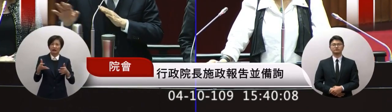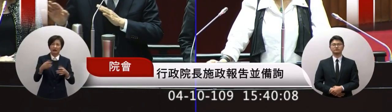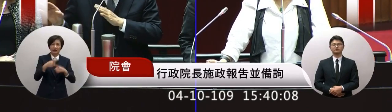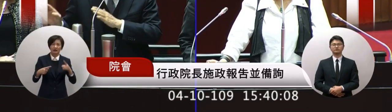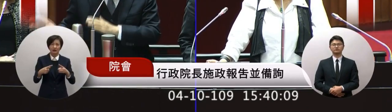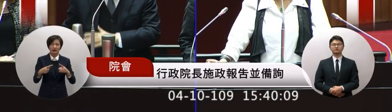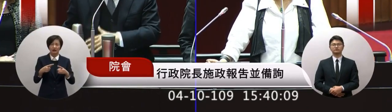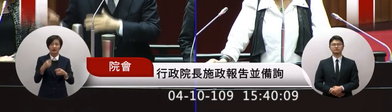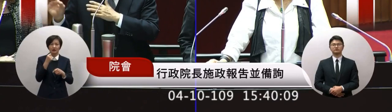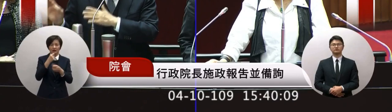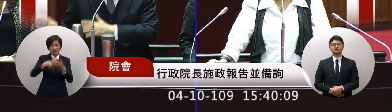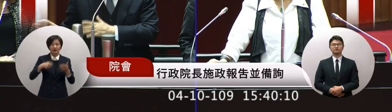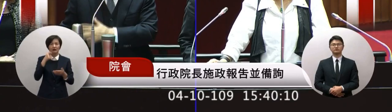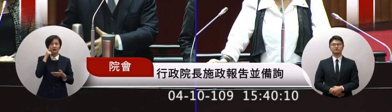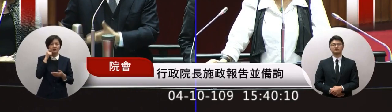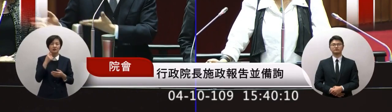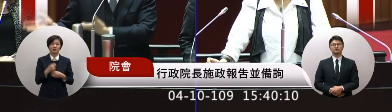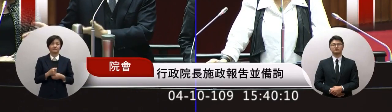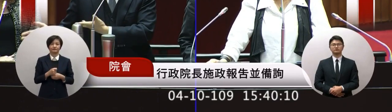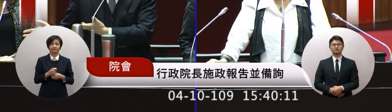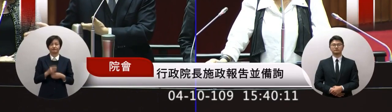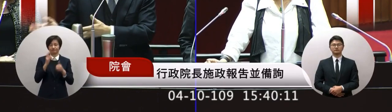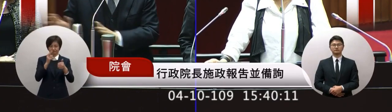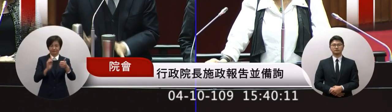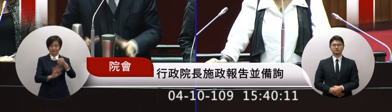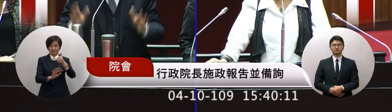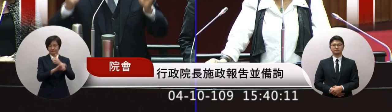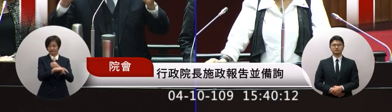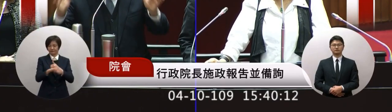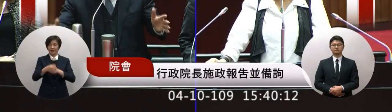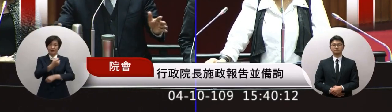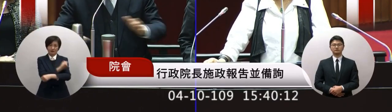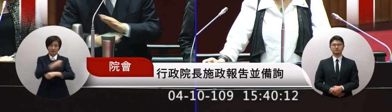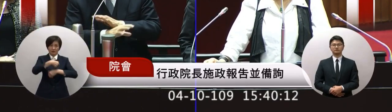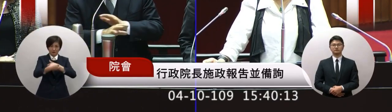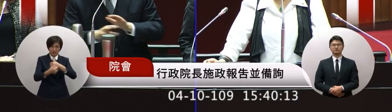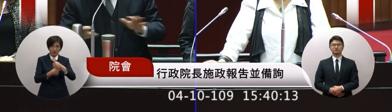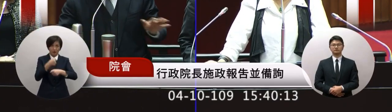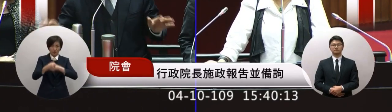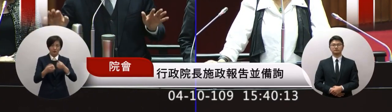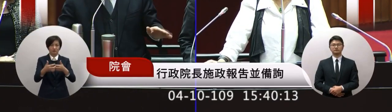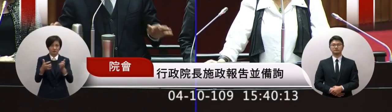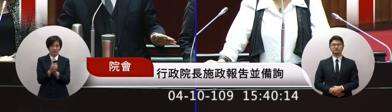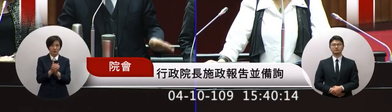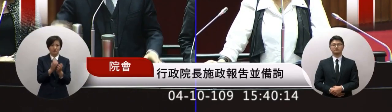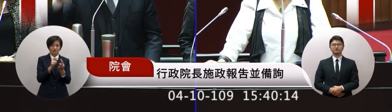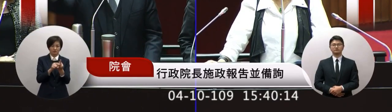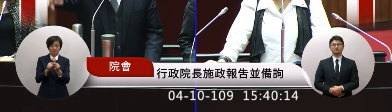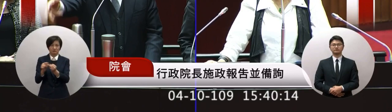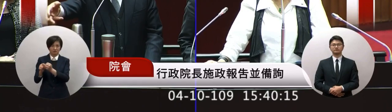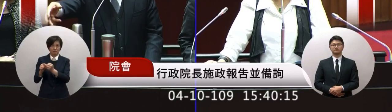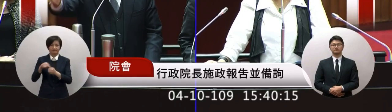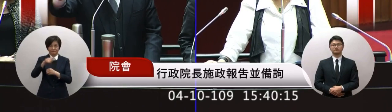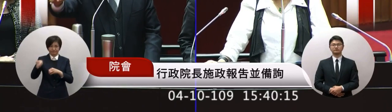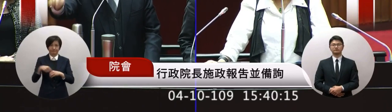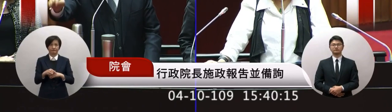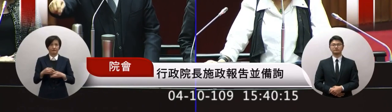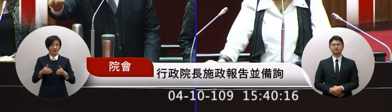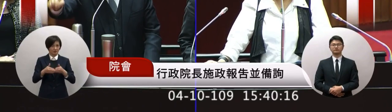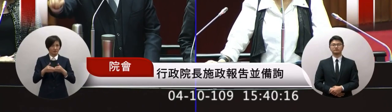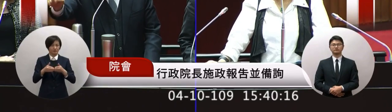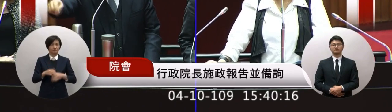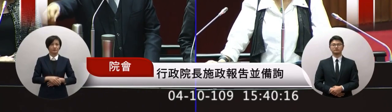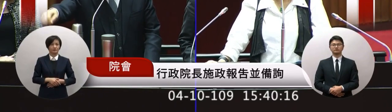我请相关部委包括劳动部等，就相关这一方面，反正